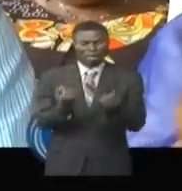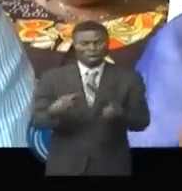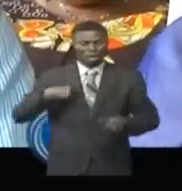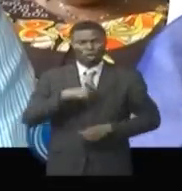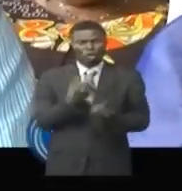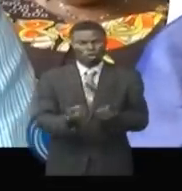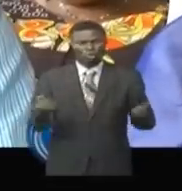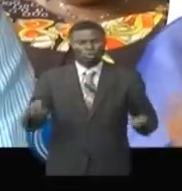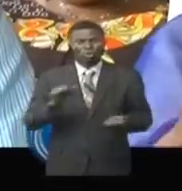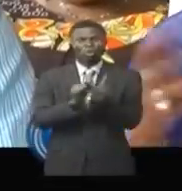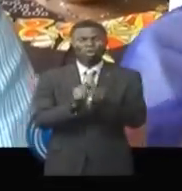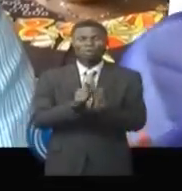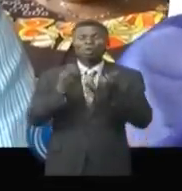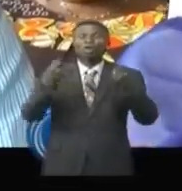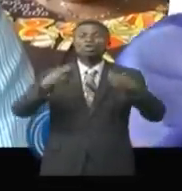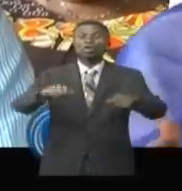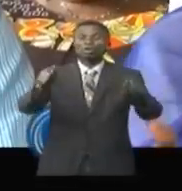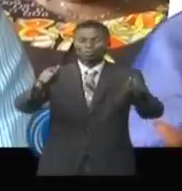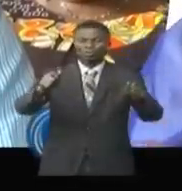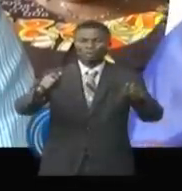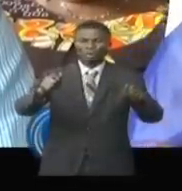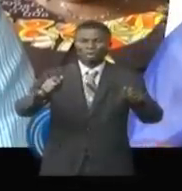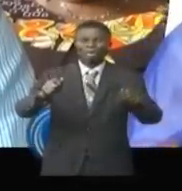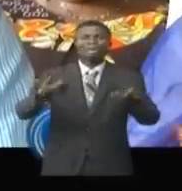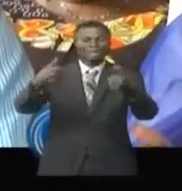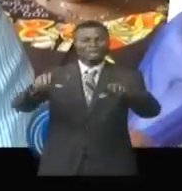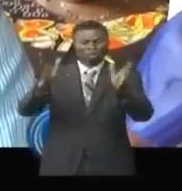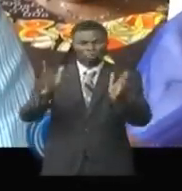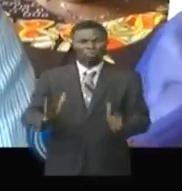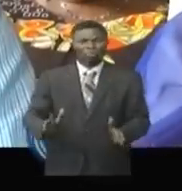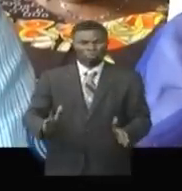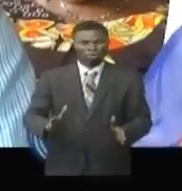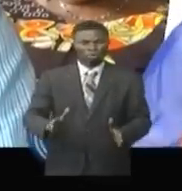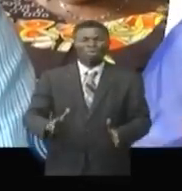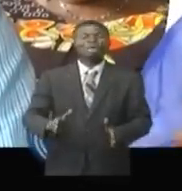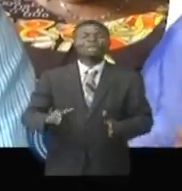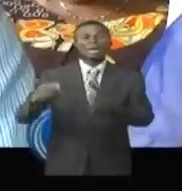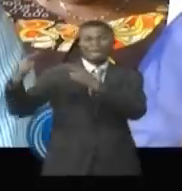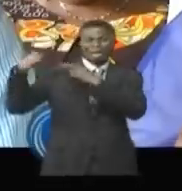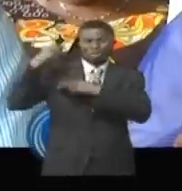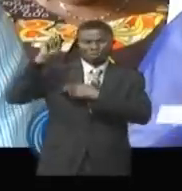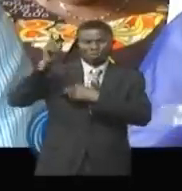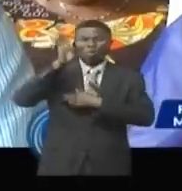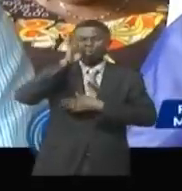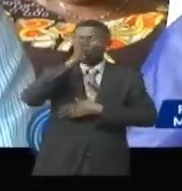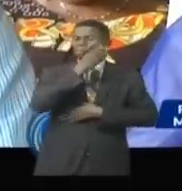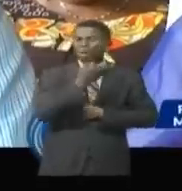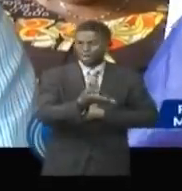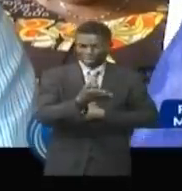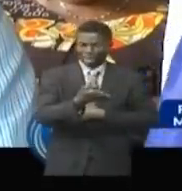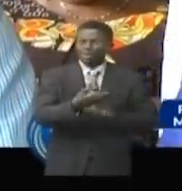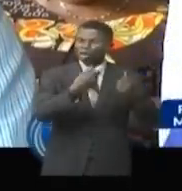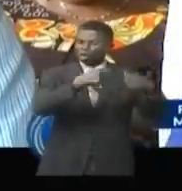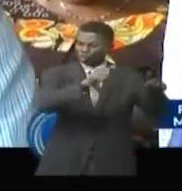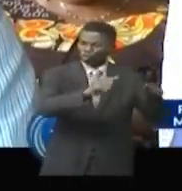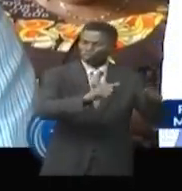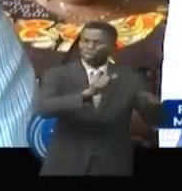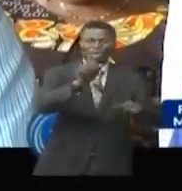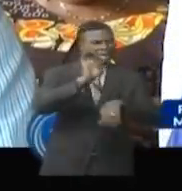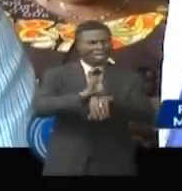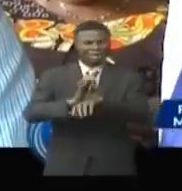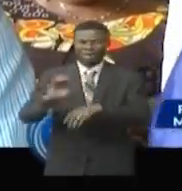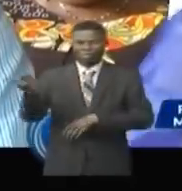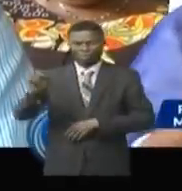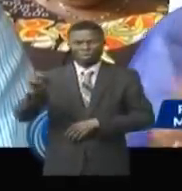C'est ainsi que nous avons vendu le reste de la parcelle au professeur Bahati. C'est le hasard des circonstances qui ont amené le